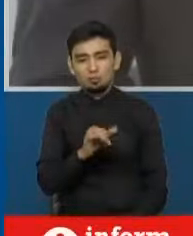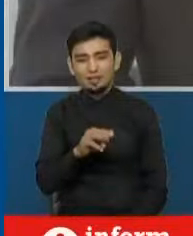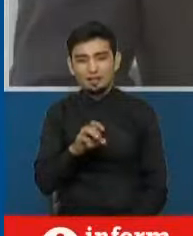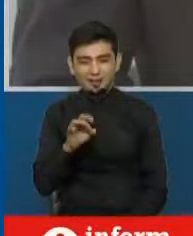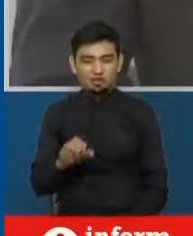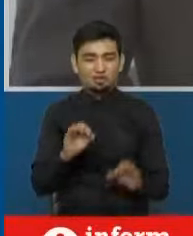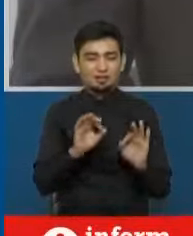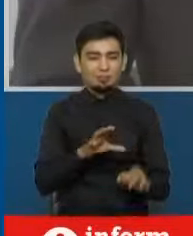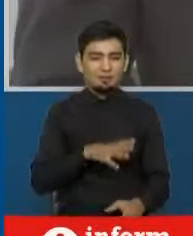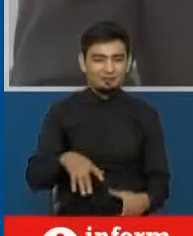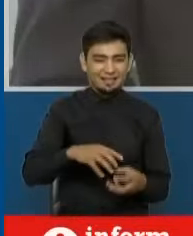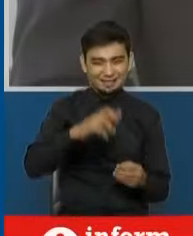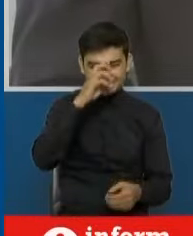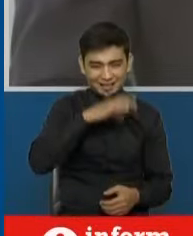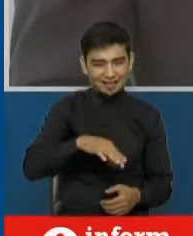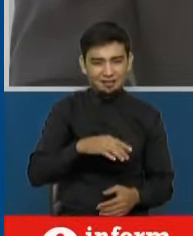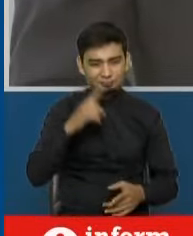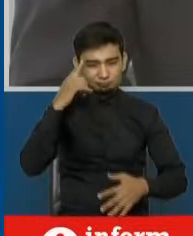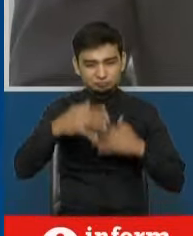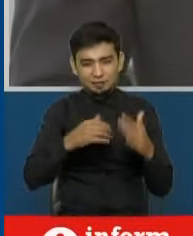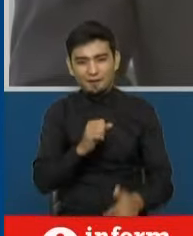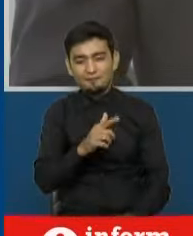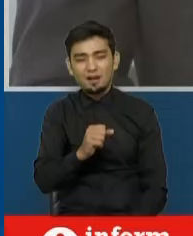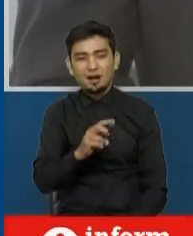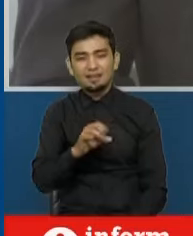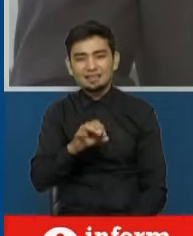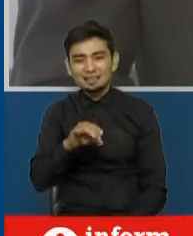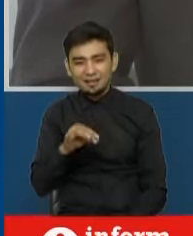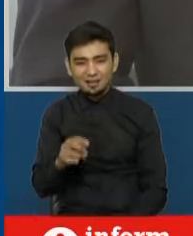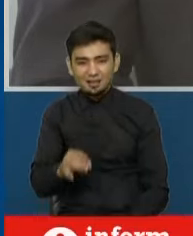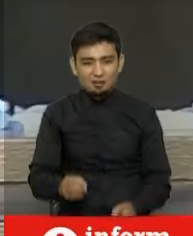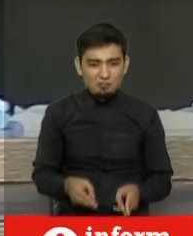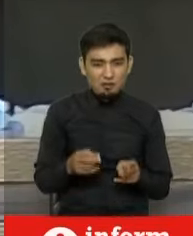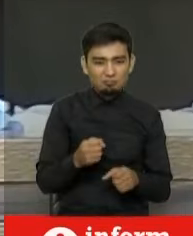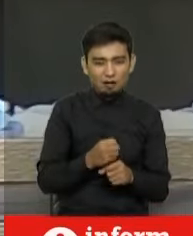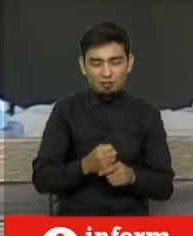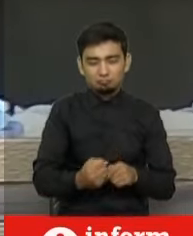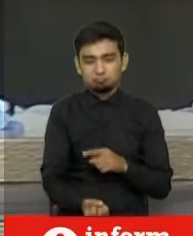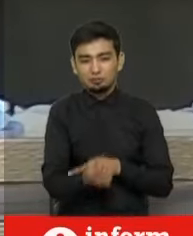объединиться, чтобы не допустить превращения Афганистана в рассадник терроризма.